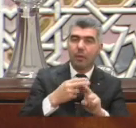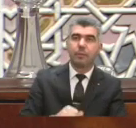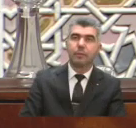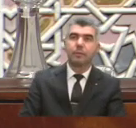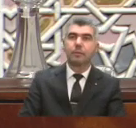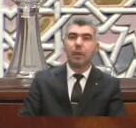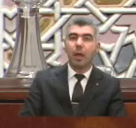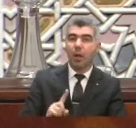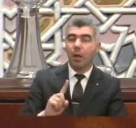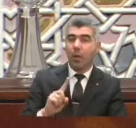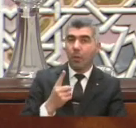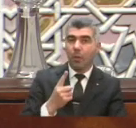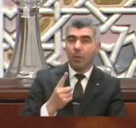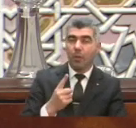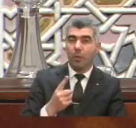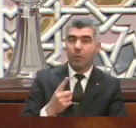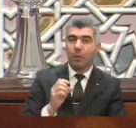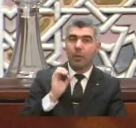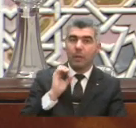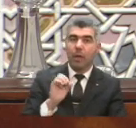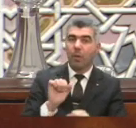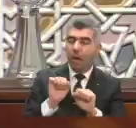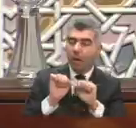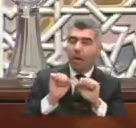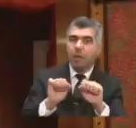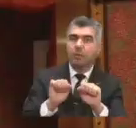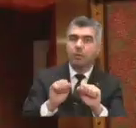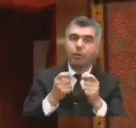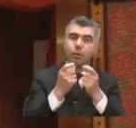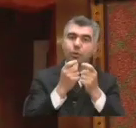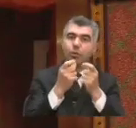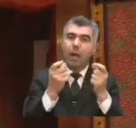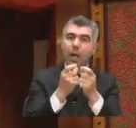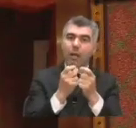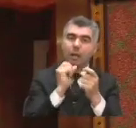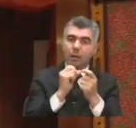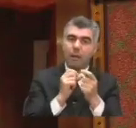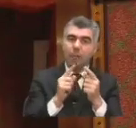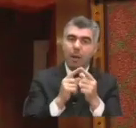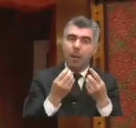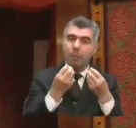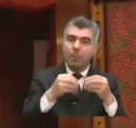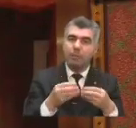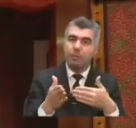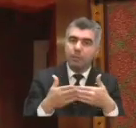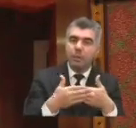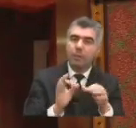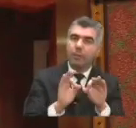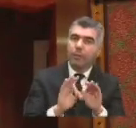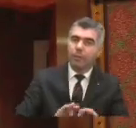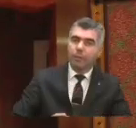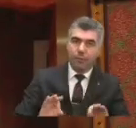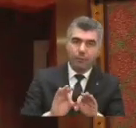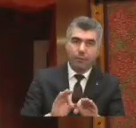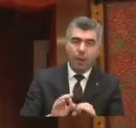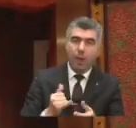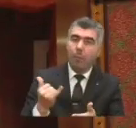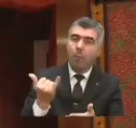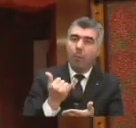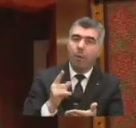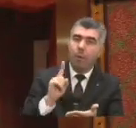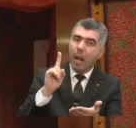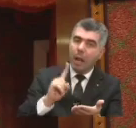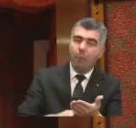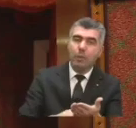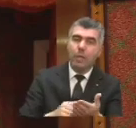فيما يخص الحفاظ على المقاولات القلوة وحمايتها من الإفلاس، خاص يكون تشخيص على